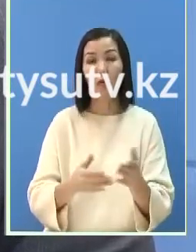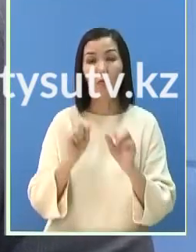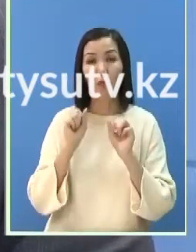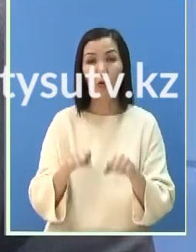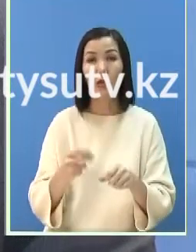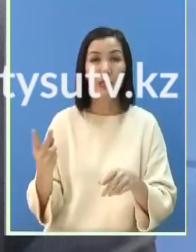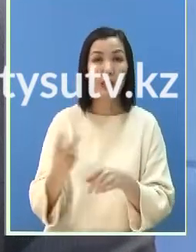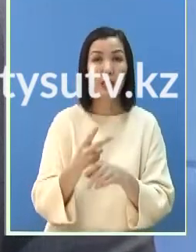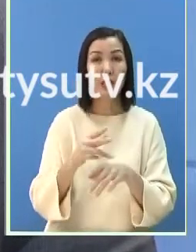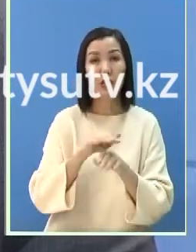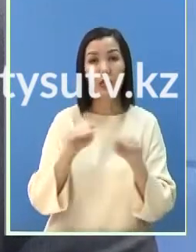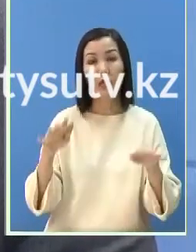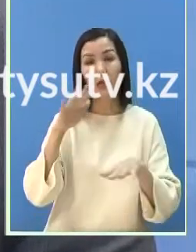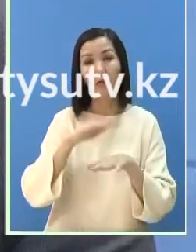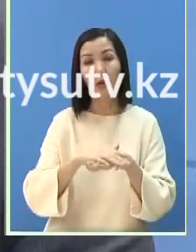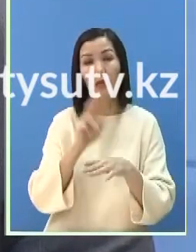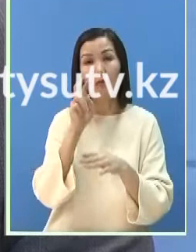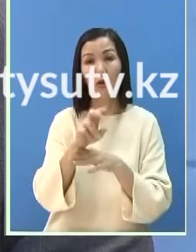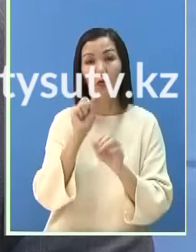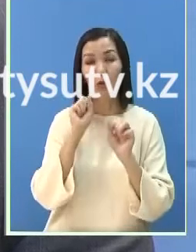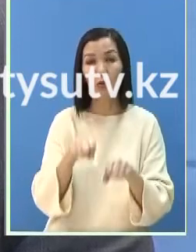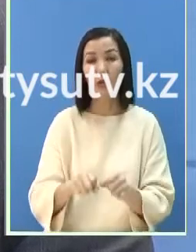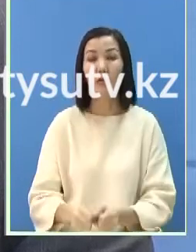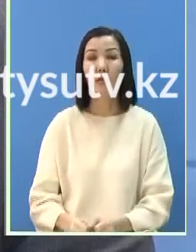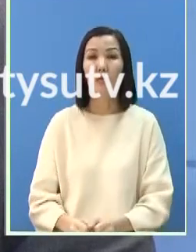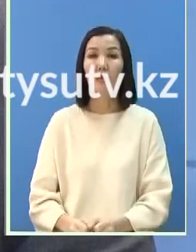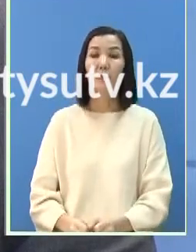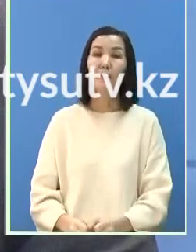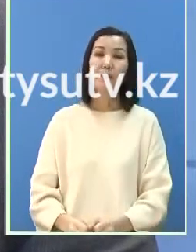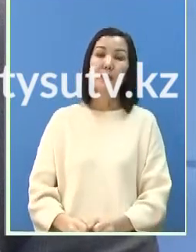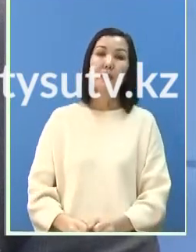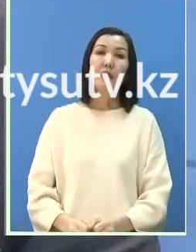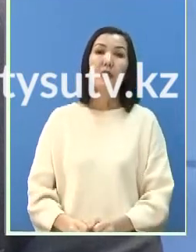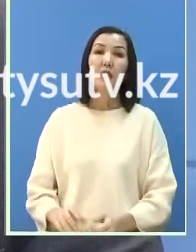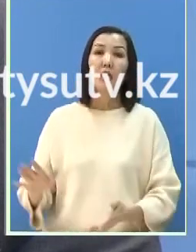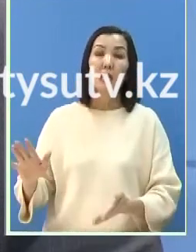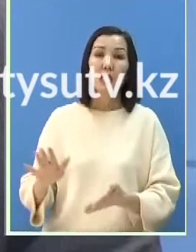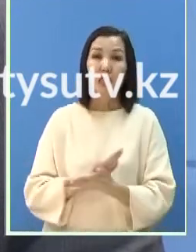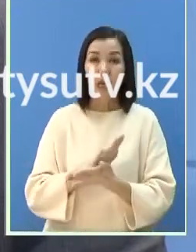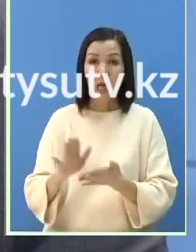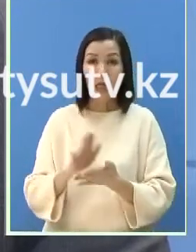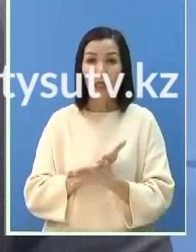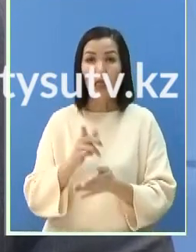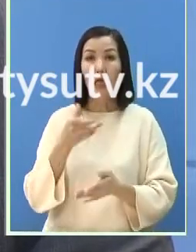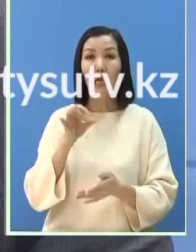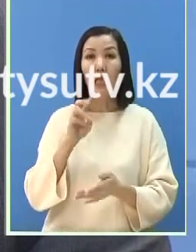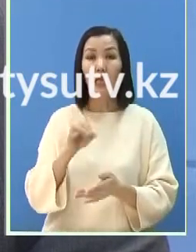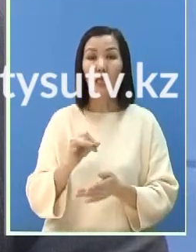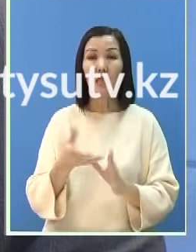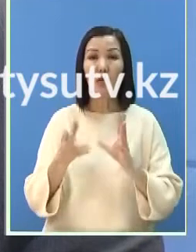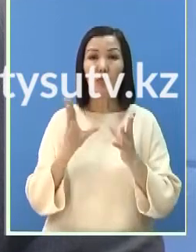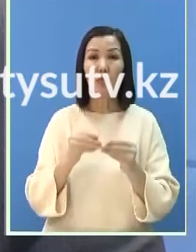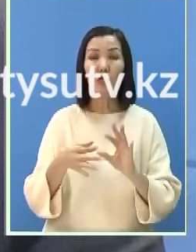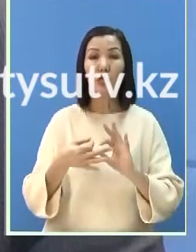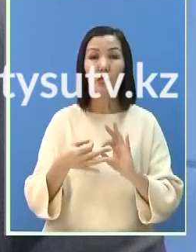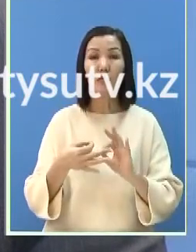деңгейлегі банктарға барып жүгінуге болады. Ал жаңағы гранттар жөнінде ашып айтып кетсеңіз, мемлекеттік гранттар бойынша